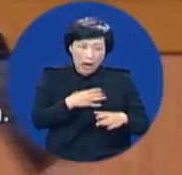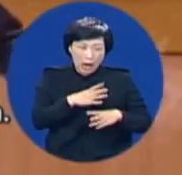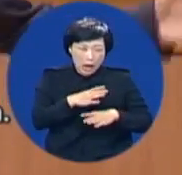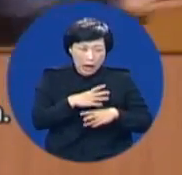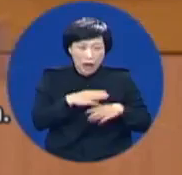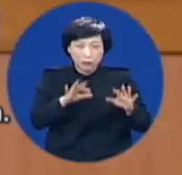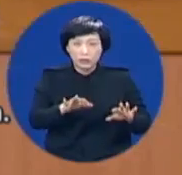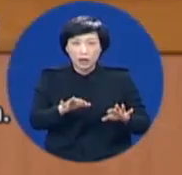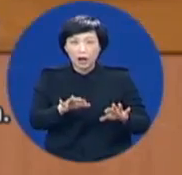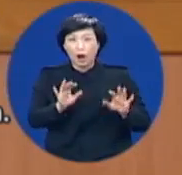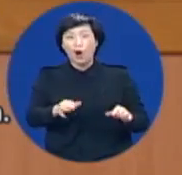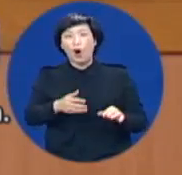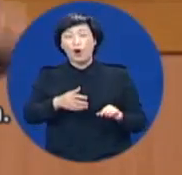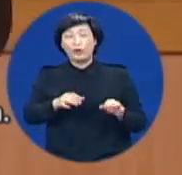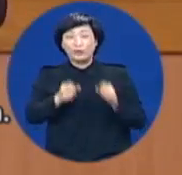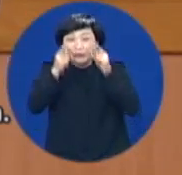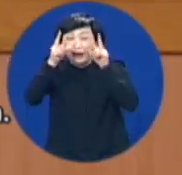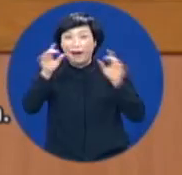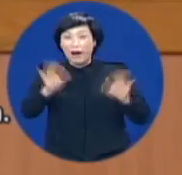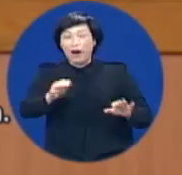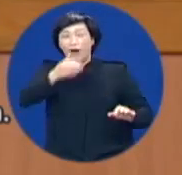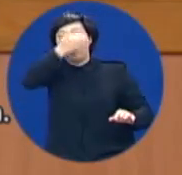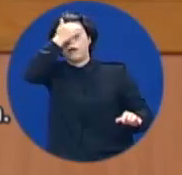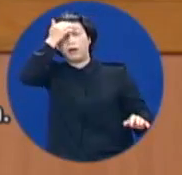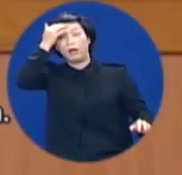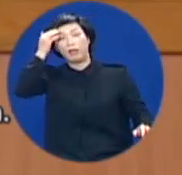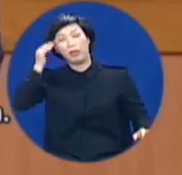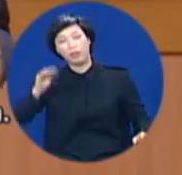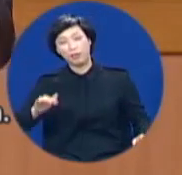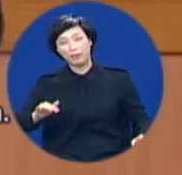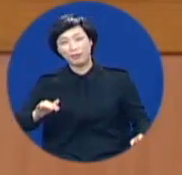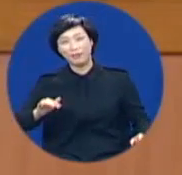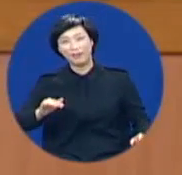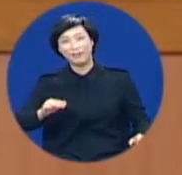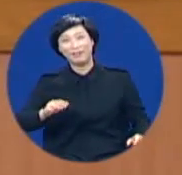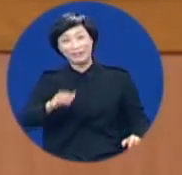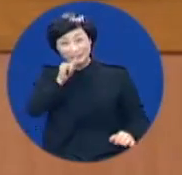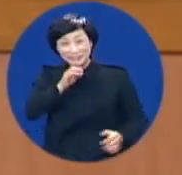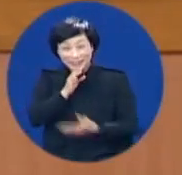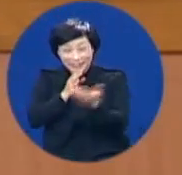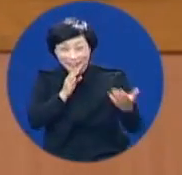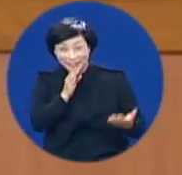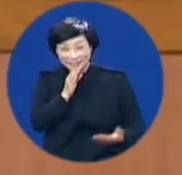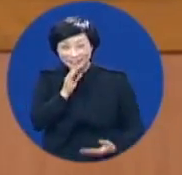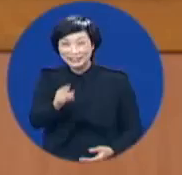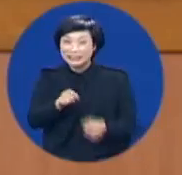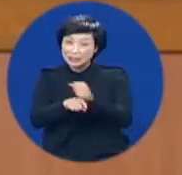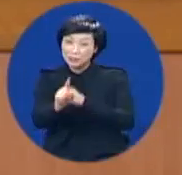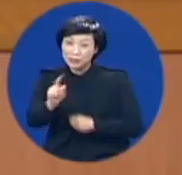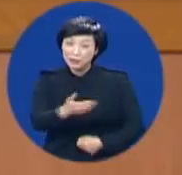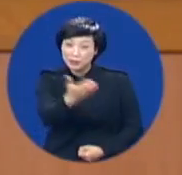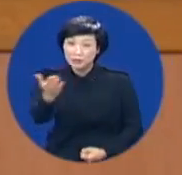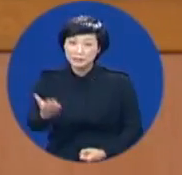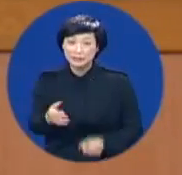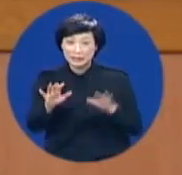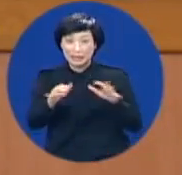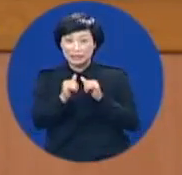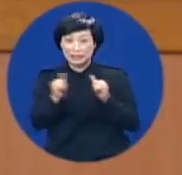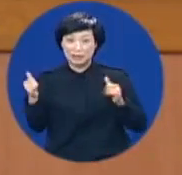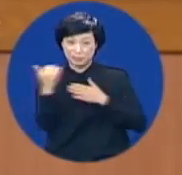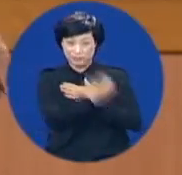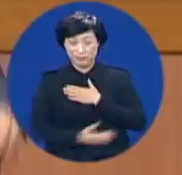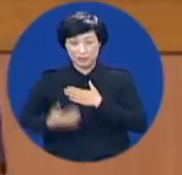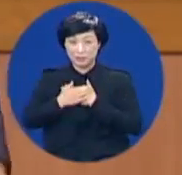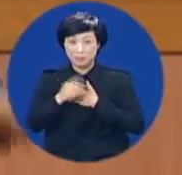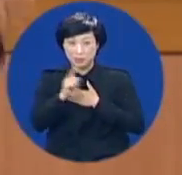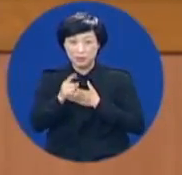아, 꿈이라 다행이다. 이런 꿈. 이게 무슨 말이냐. 인생의 육체는 몸의